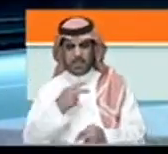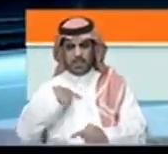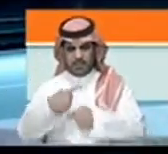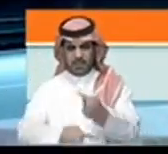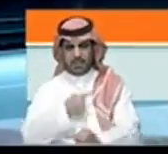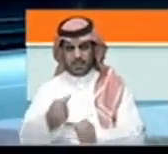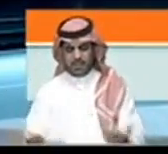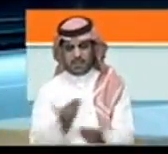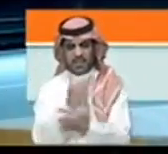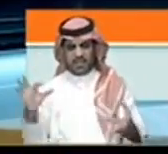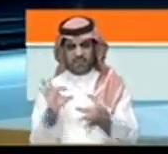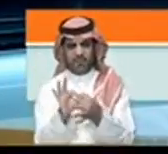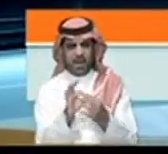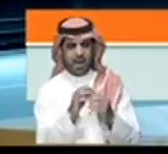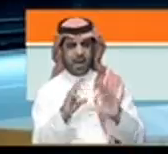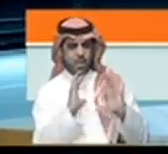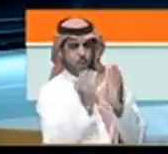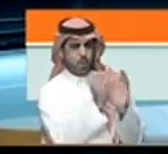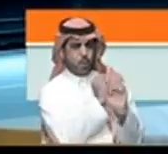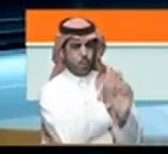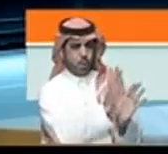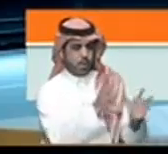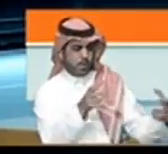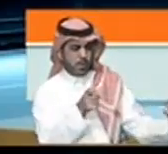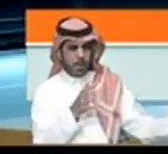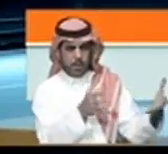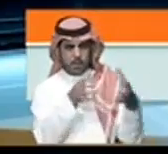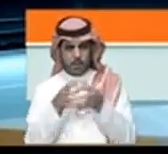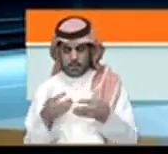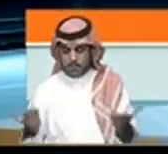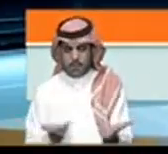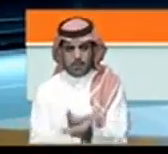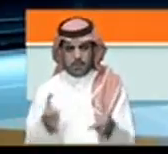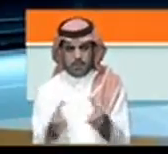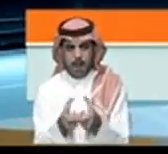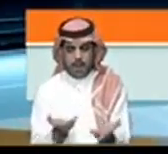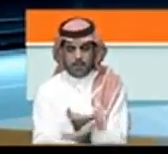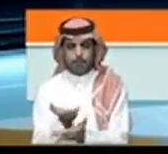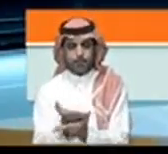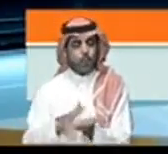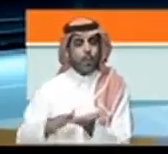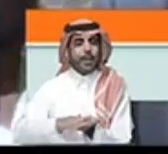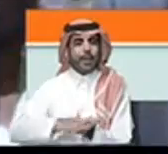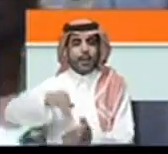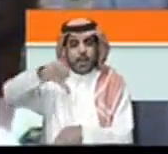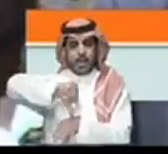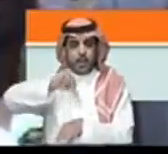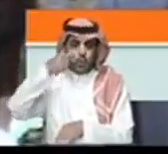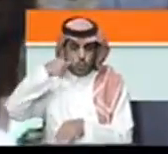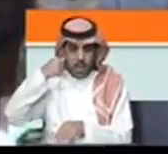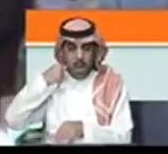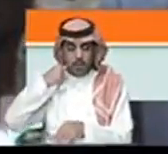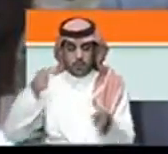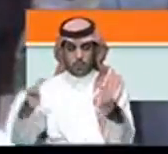مع قوى الحريه والتغيير نائب رئيس المجلس الانتقالي اكد في كلمه له في العاصمه الخرطوم سعي المجلس